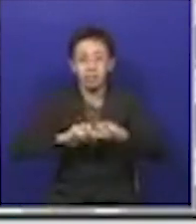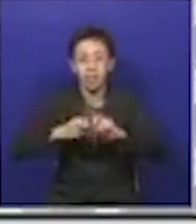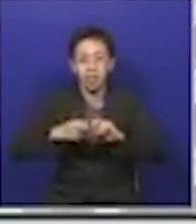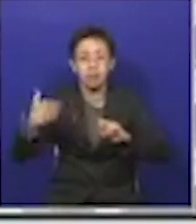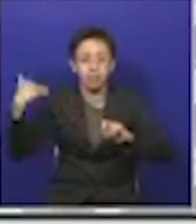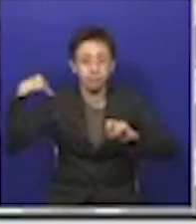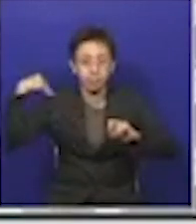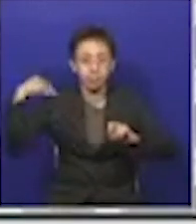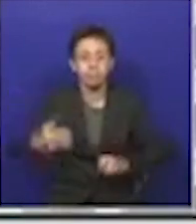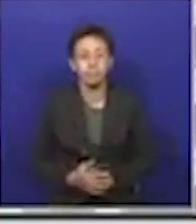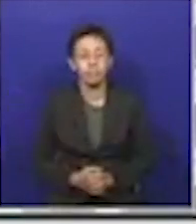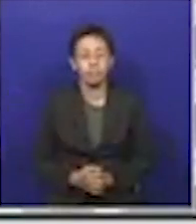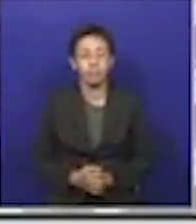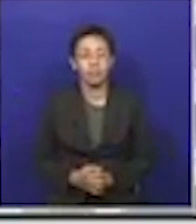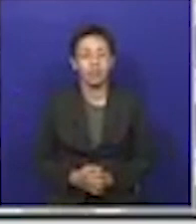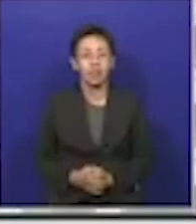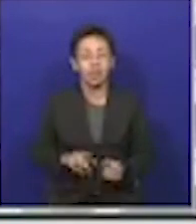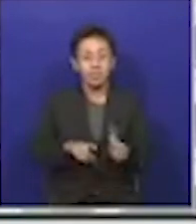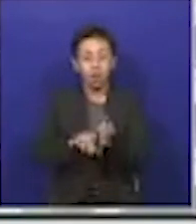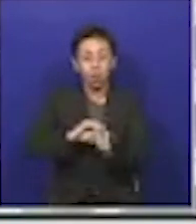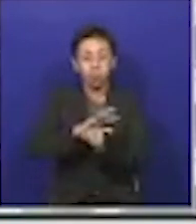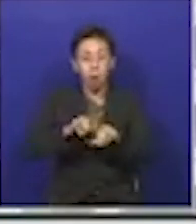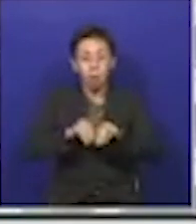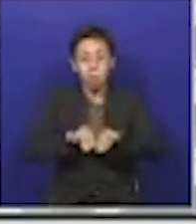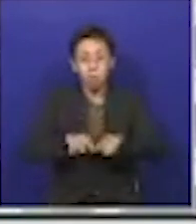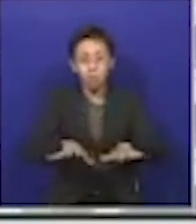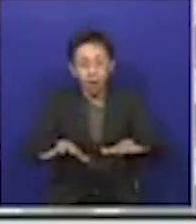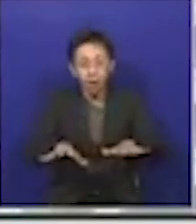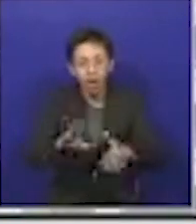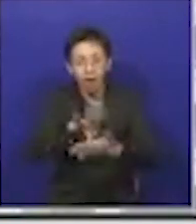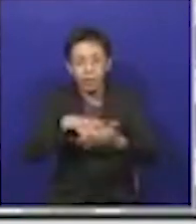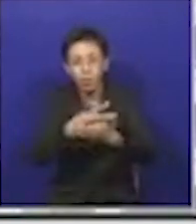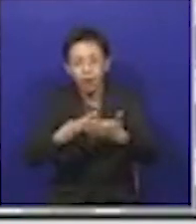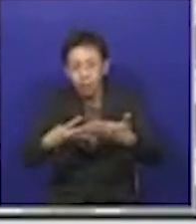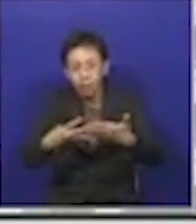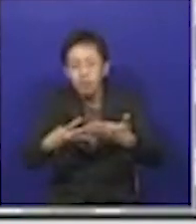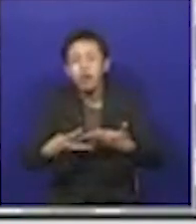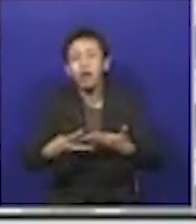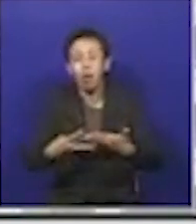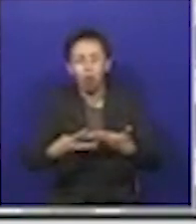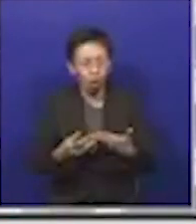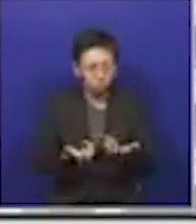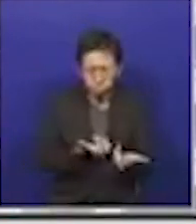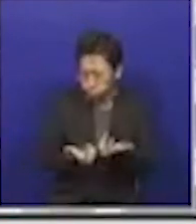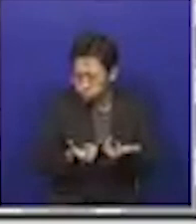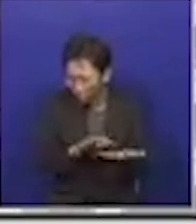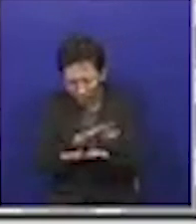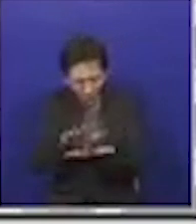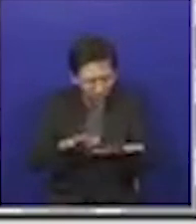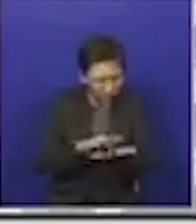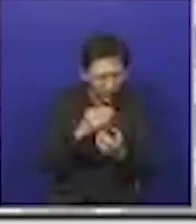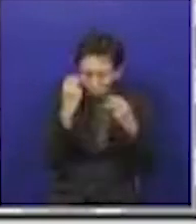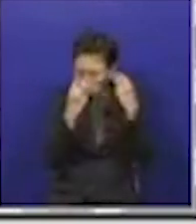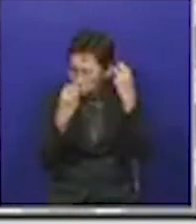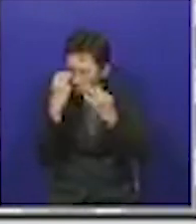ฮะมาเจอโควิดในประเทศแล้วเราออกมาตรการแบบสับสนเนี่ยประชาชนก็เดือด